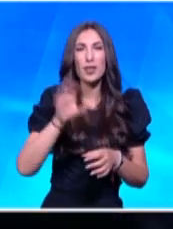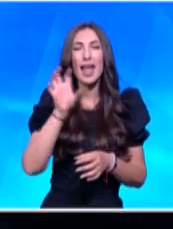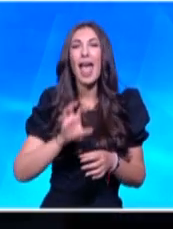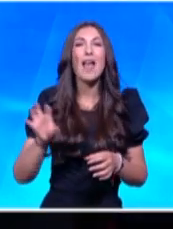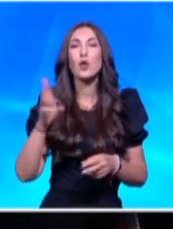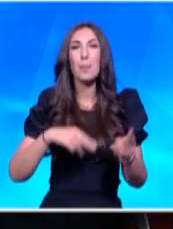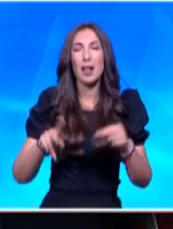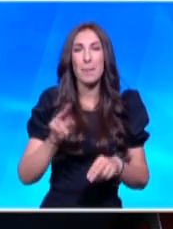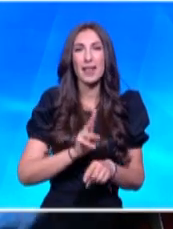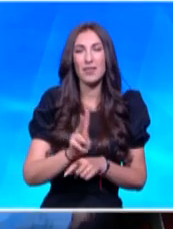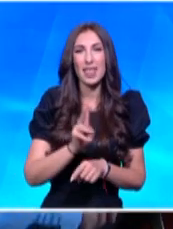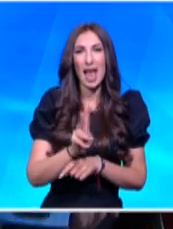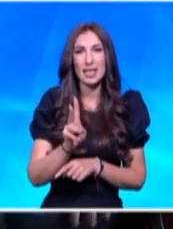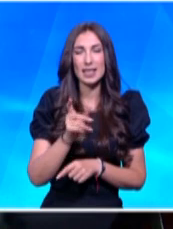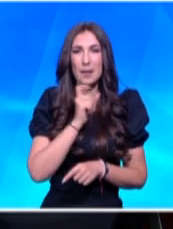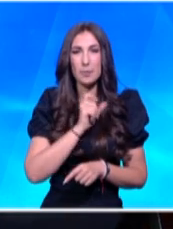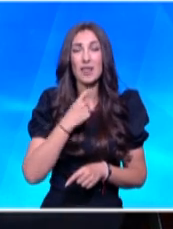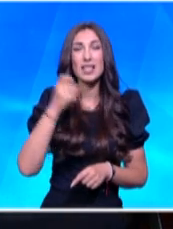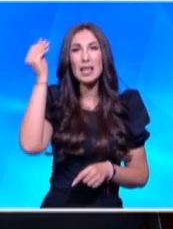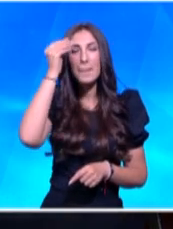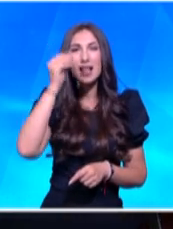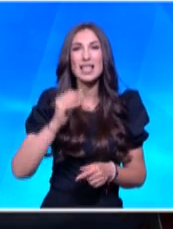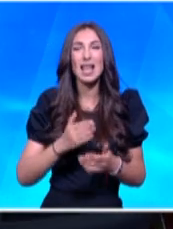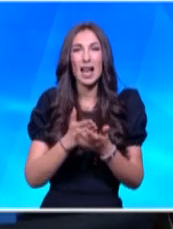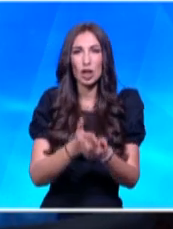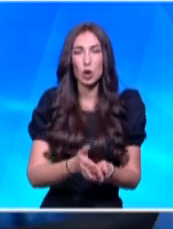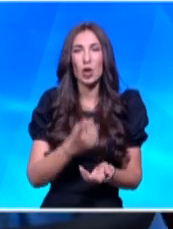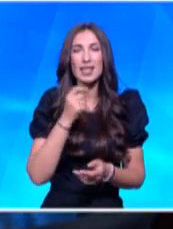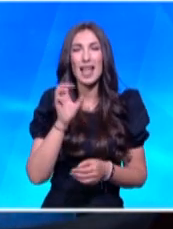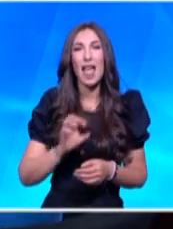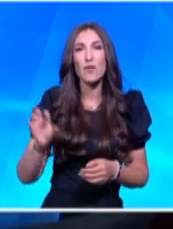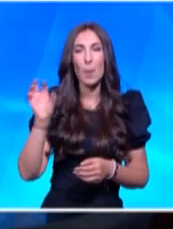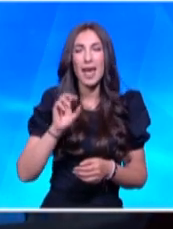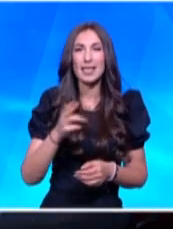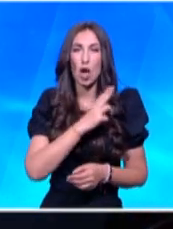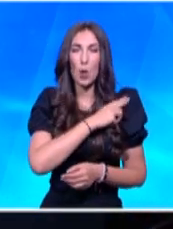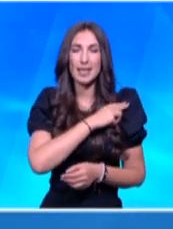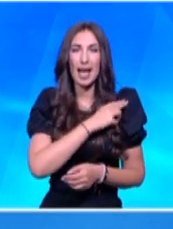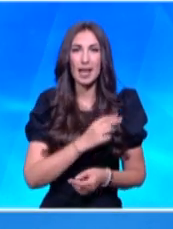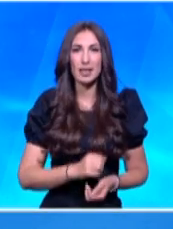на 12 септември за българската кандидатура за европейски комисар.